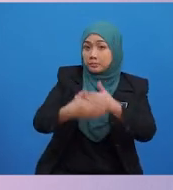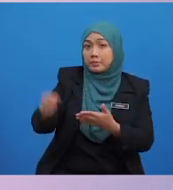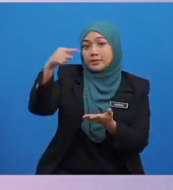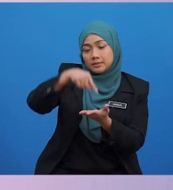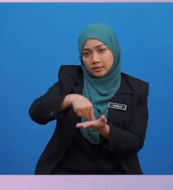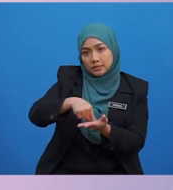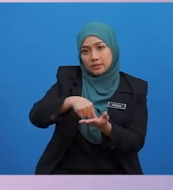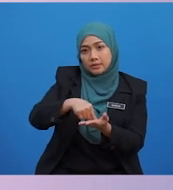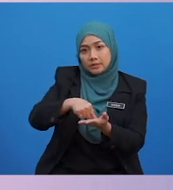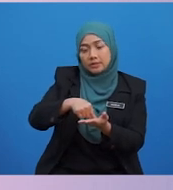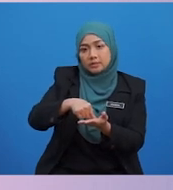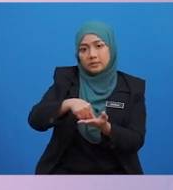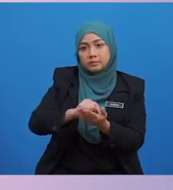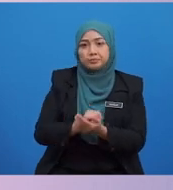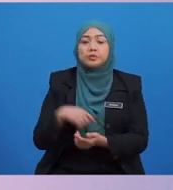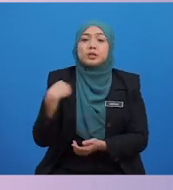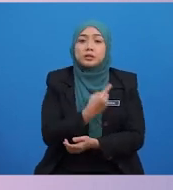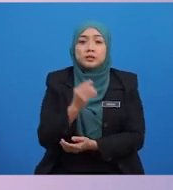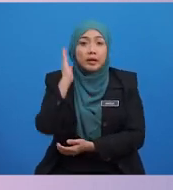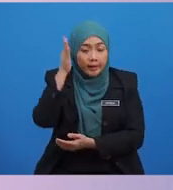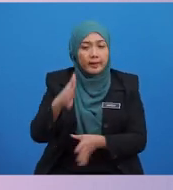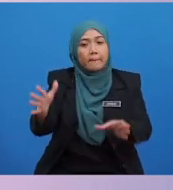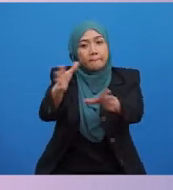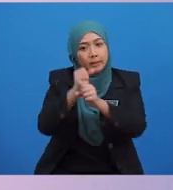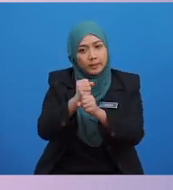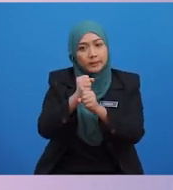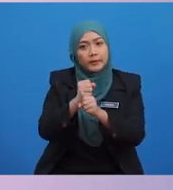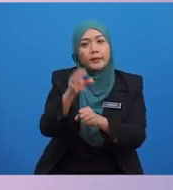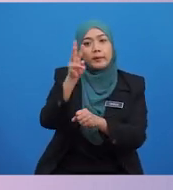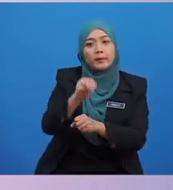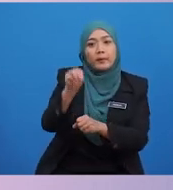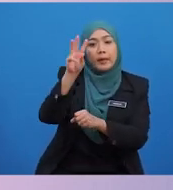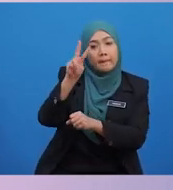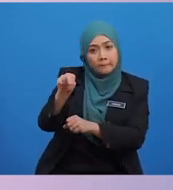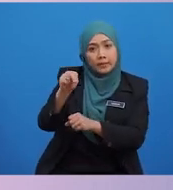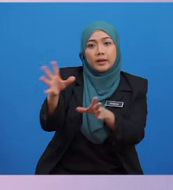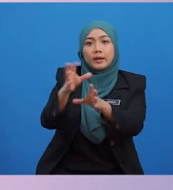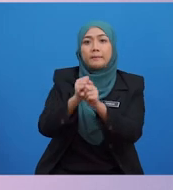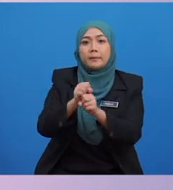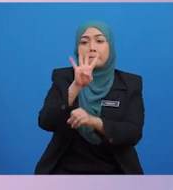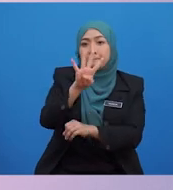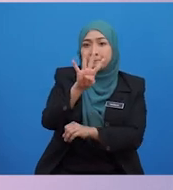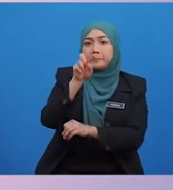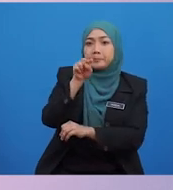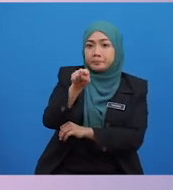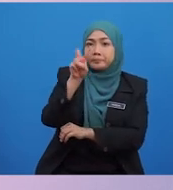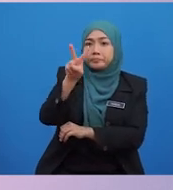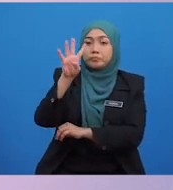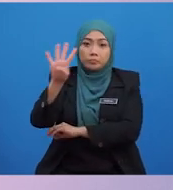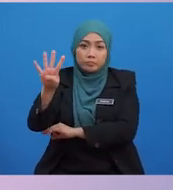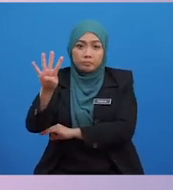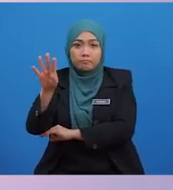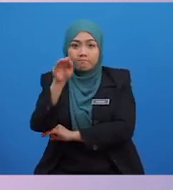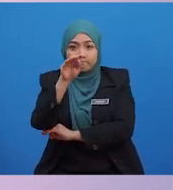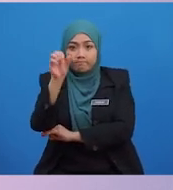akan dapat MN = 44 sign 7145